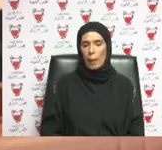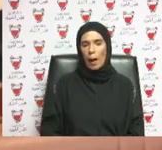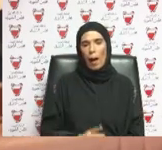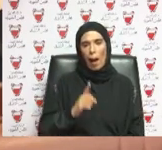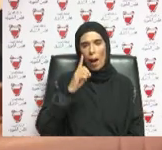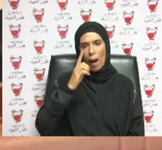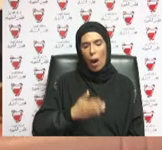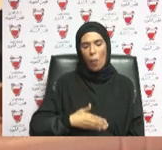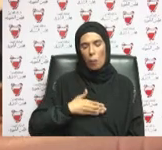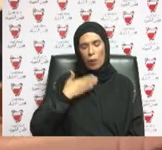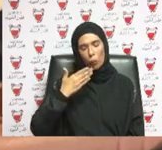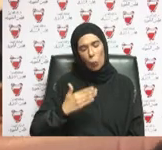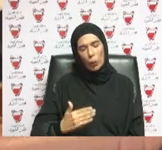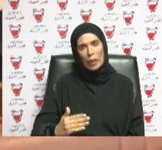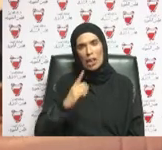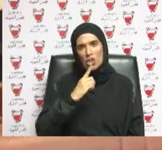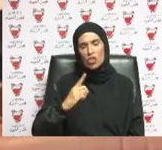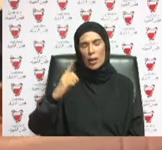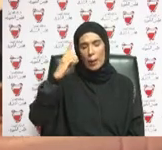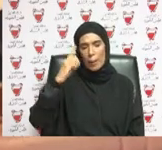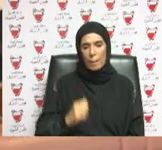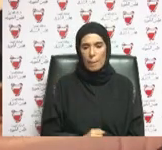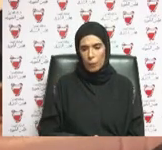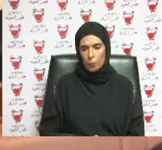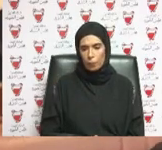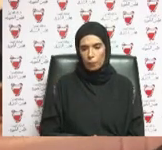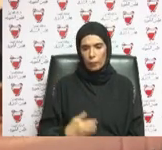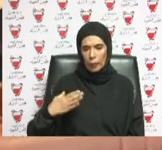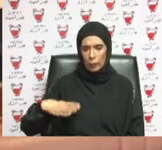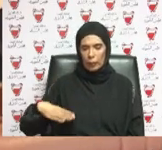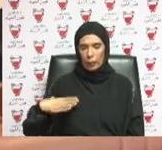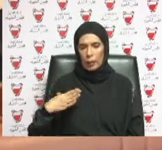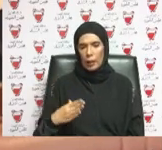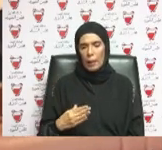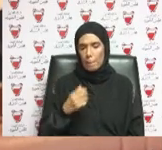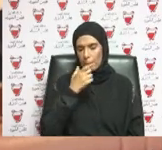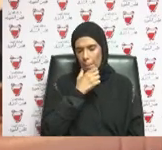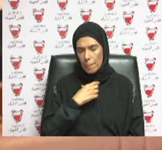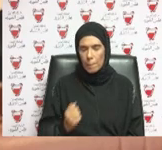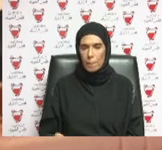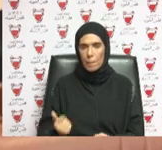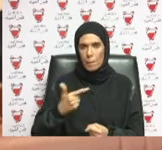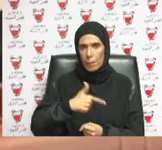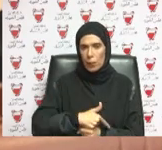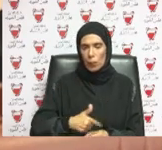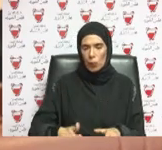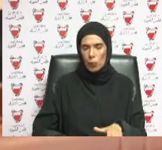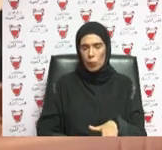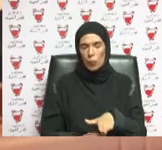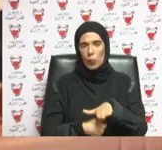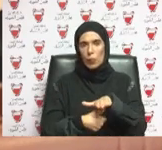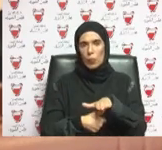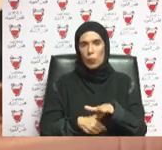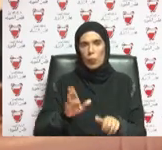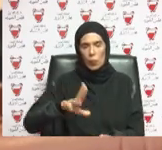عمره وأدام عزه، وإلى حضرة صاحب السمو الملكي الأمير سلمان بن حمد بن عيسى